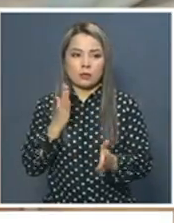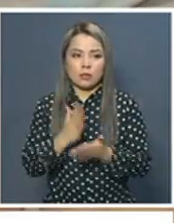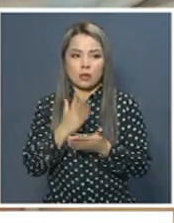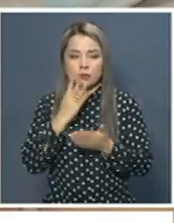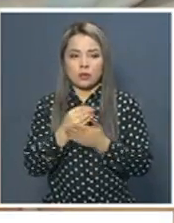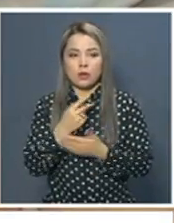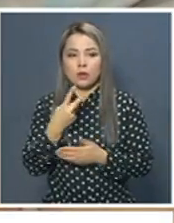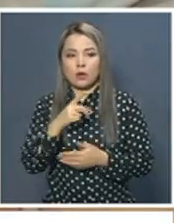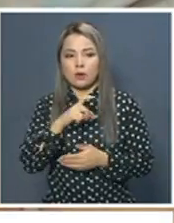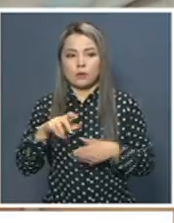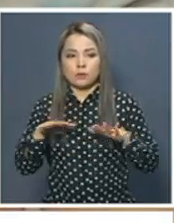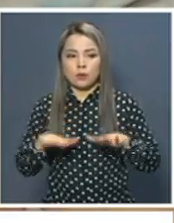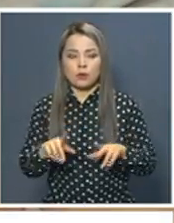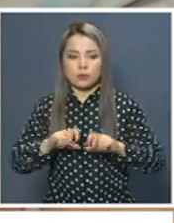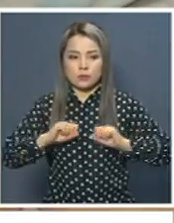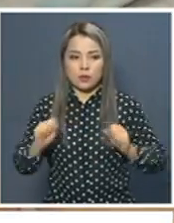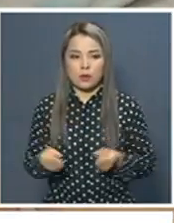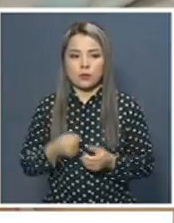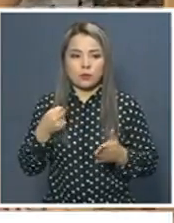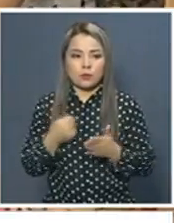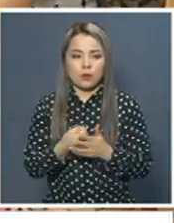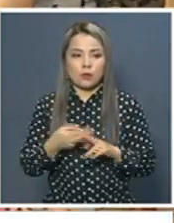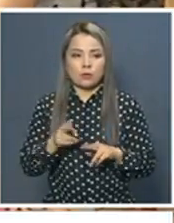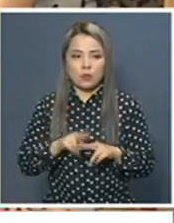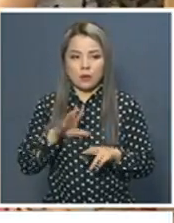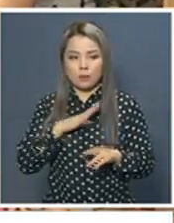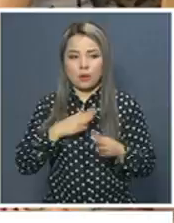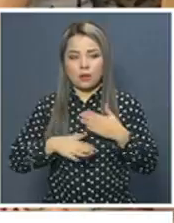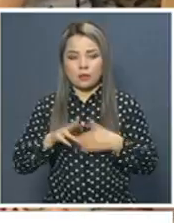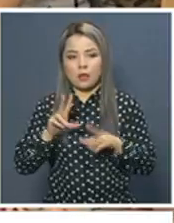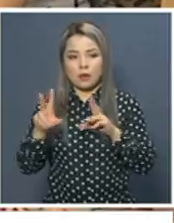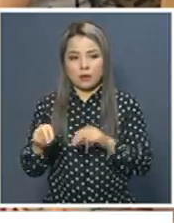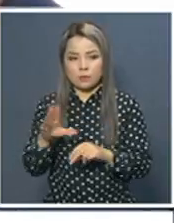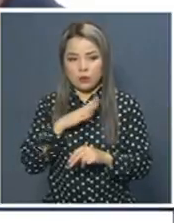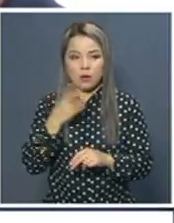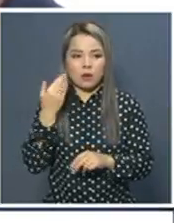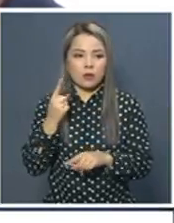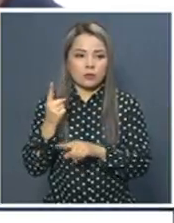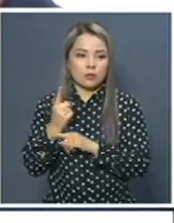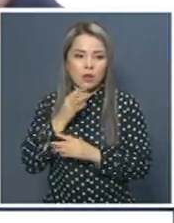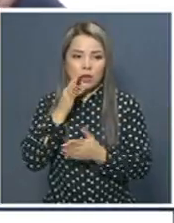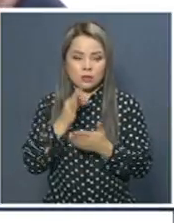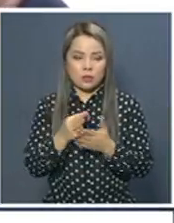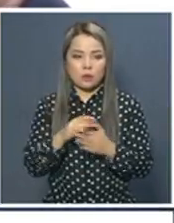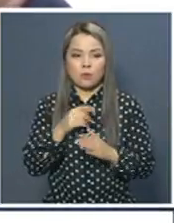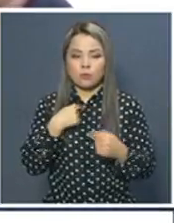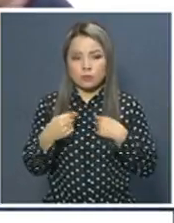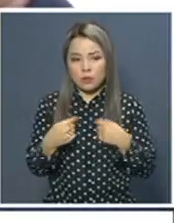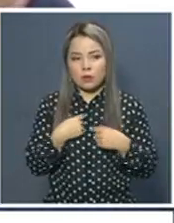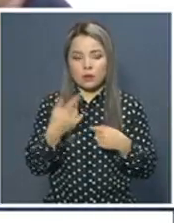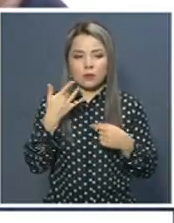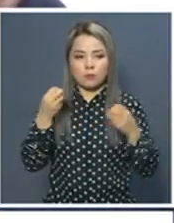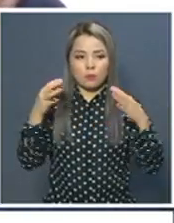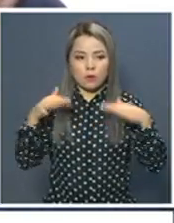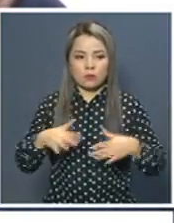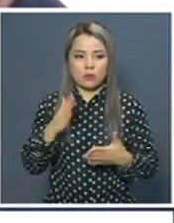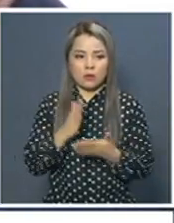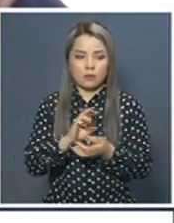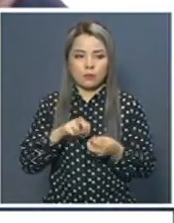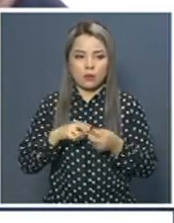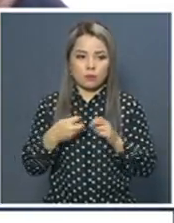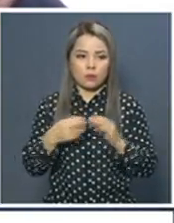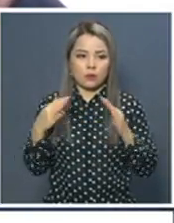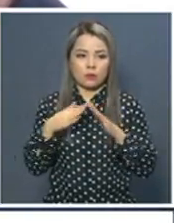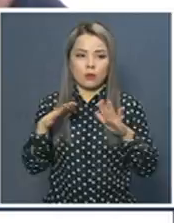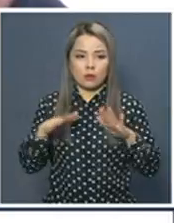көп қабатты үйдің бірінен қыс түскенше жаңа пәтер аласың деп қуантып та қойған. Олар жаңағы ширектің ішінде 60-ның ішінде бар.